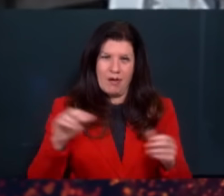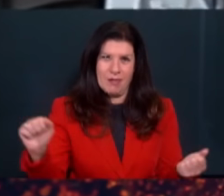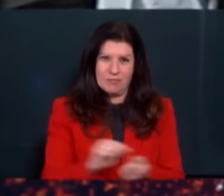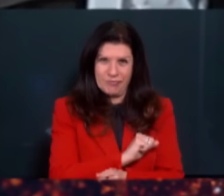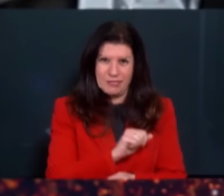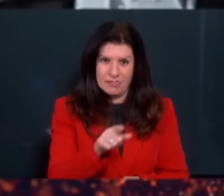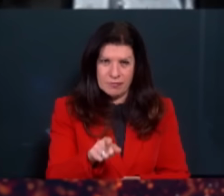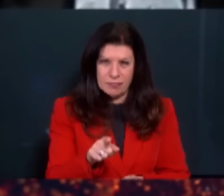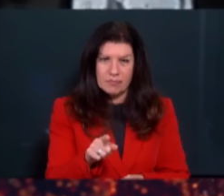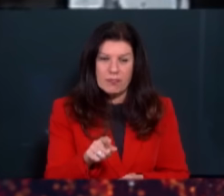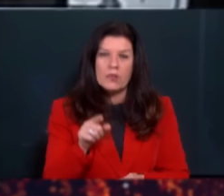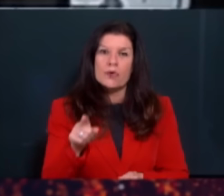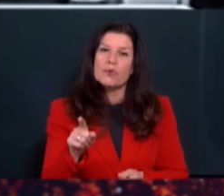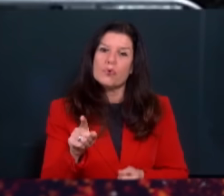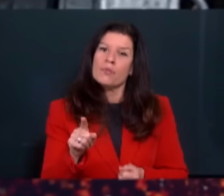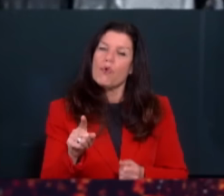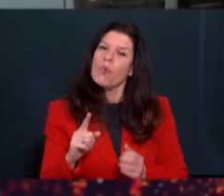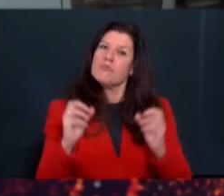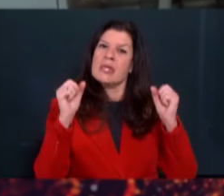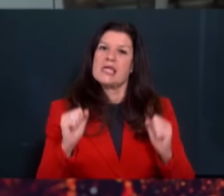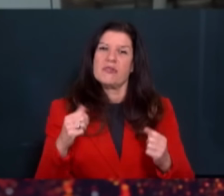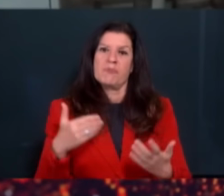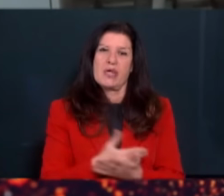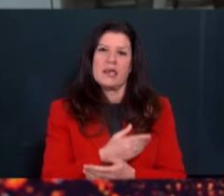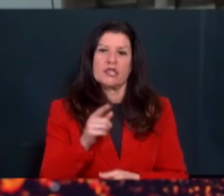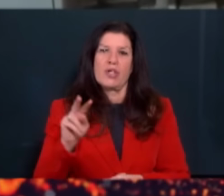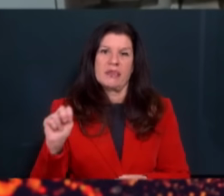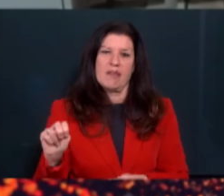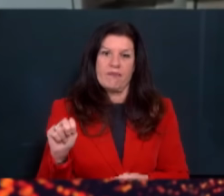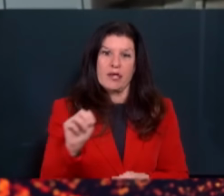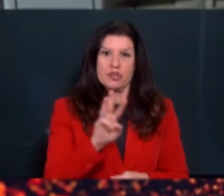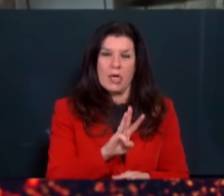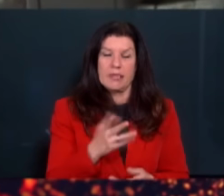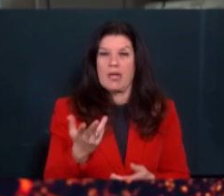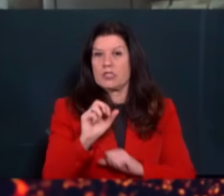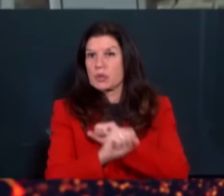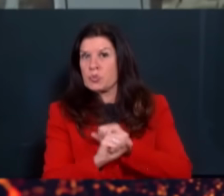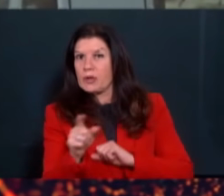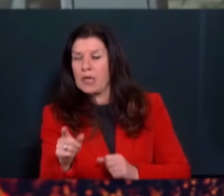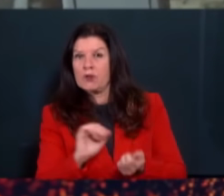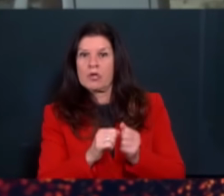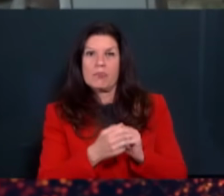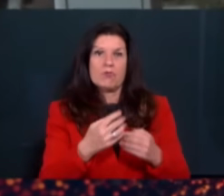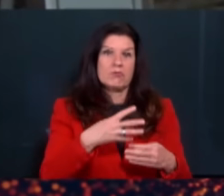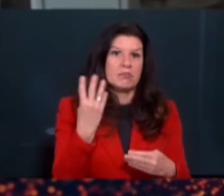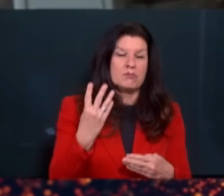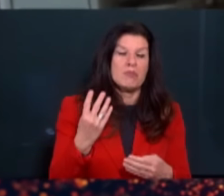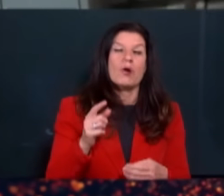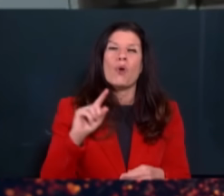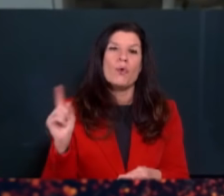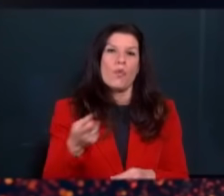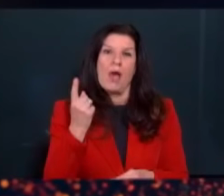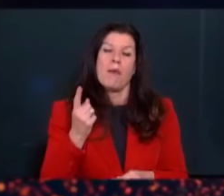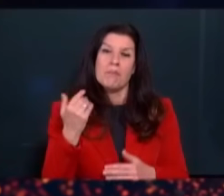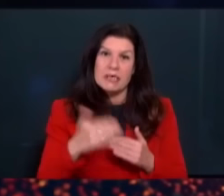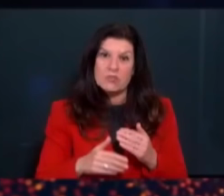המיתולוגי, יעצב מחדש את נווה שאנן. היפסטרים, להט"בים או סטודנטים. כולם יצטרכו בסוף לשלם ולא